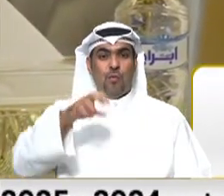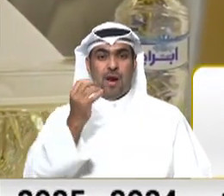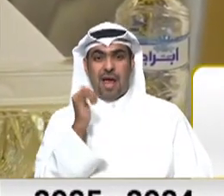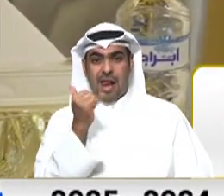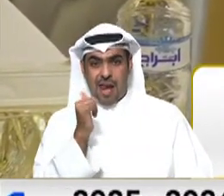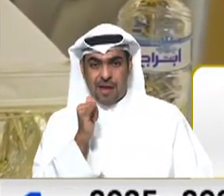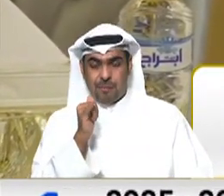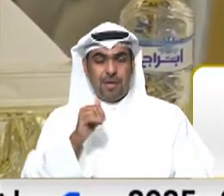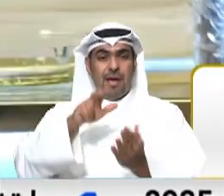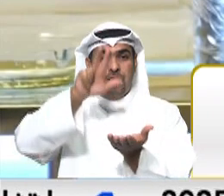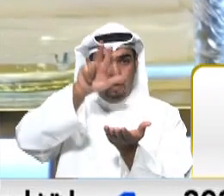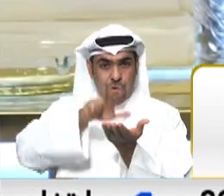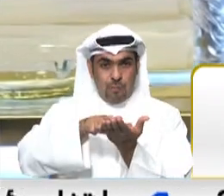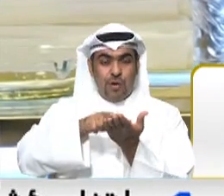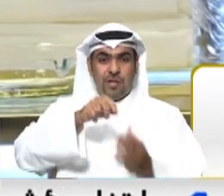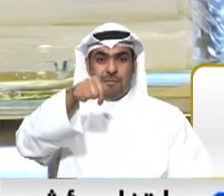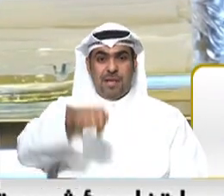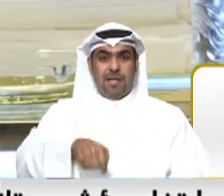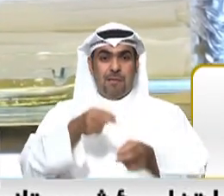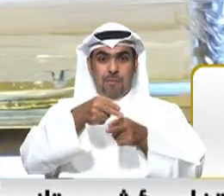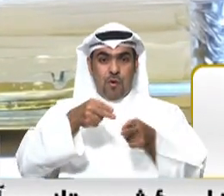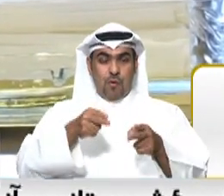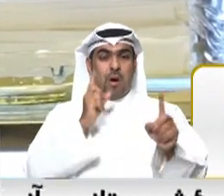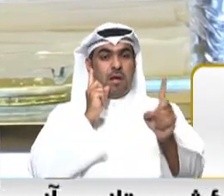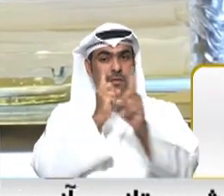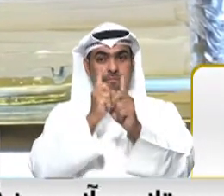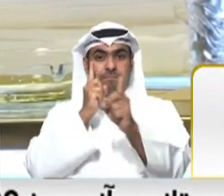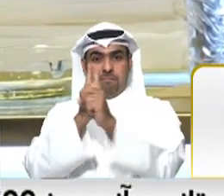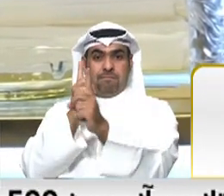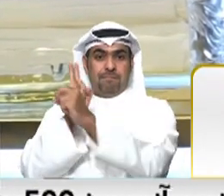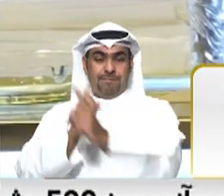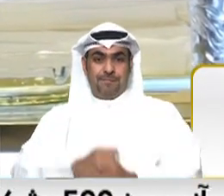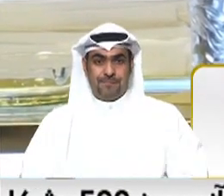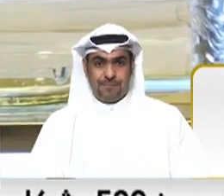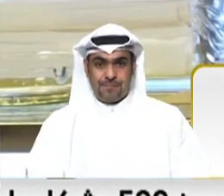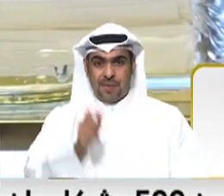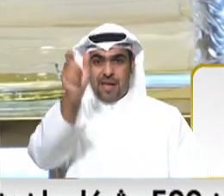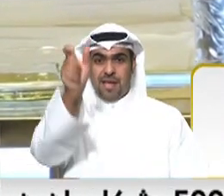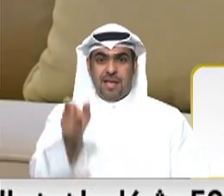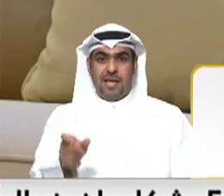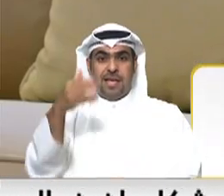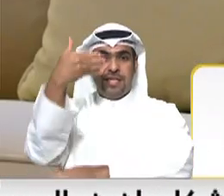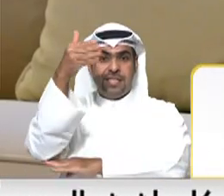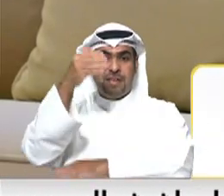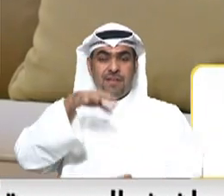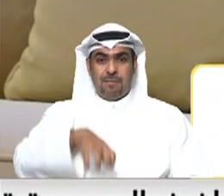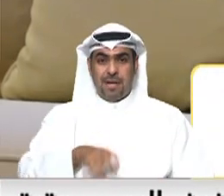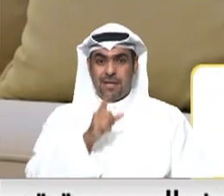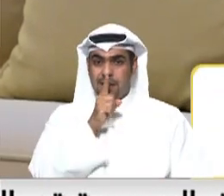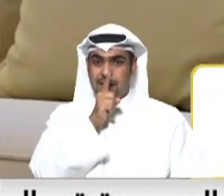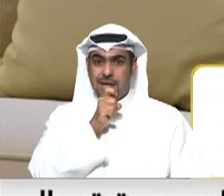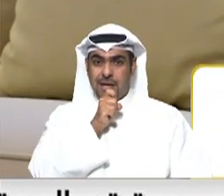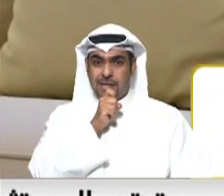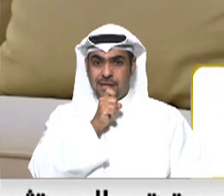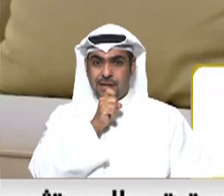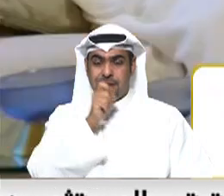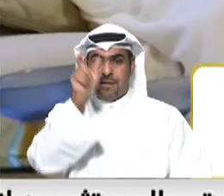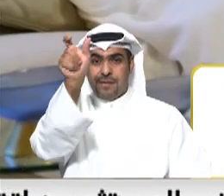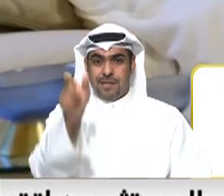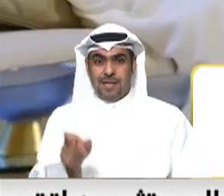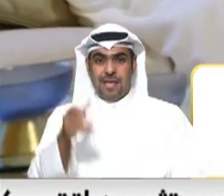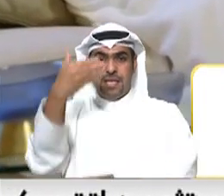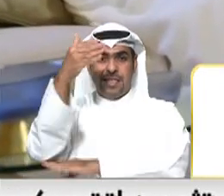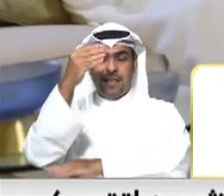دولة الكويت كلا على حدة، سفير دولة قطر علي بن عبد الله آل محمود، وسفير جمهورية